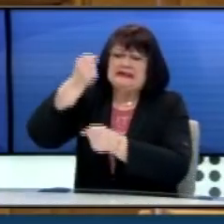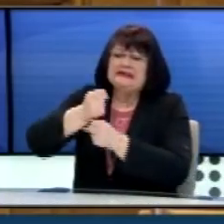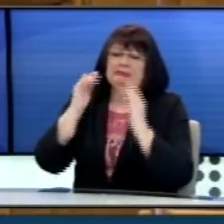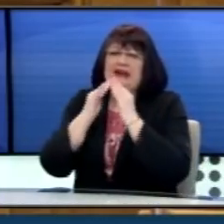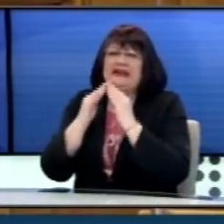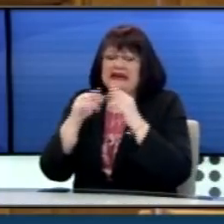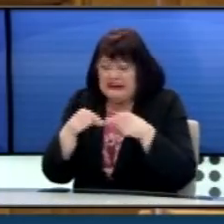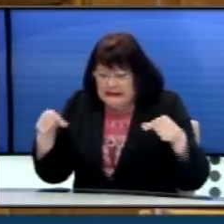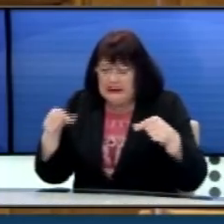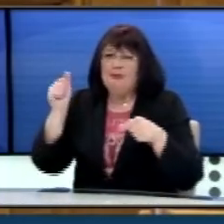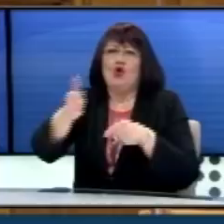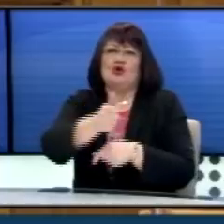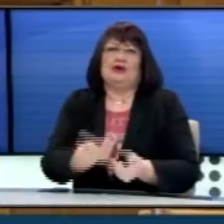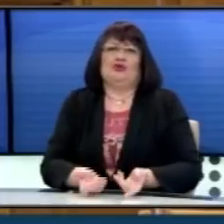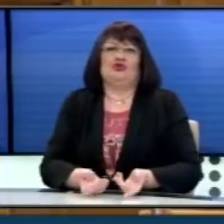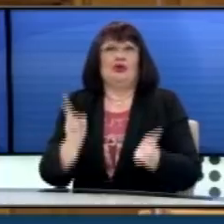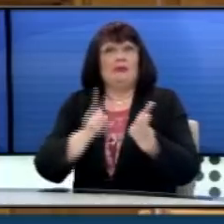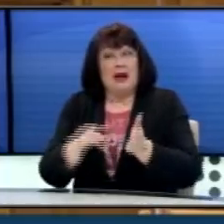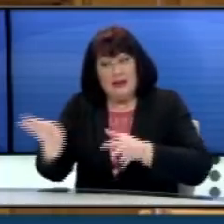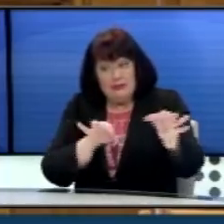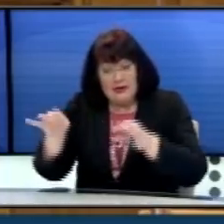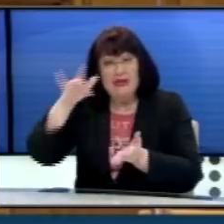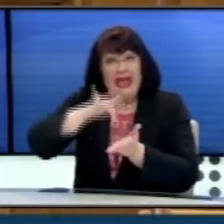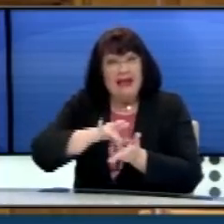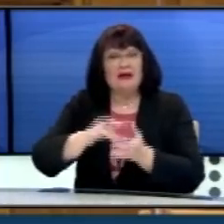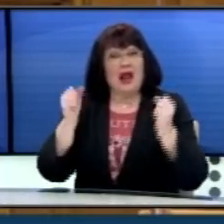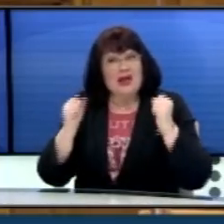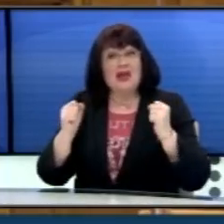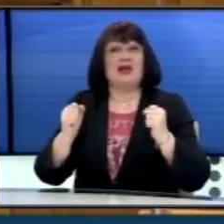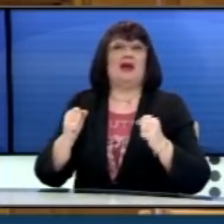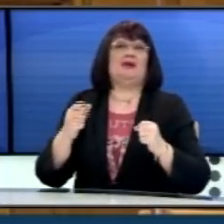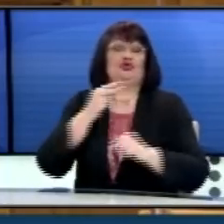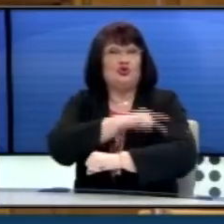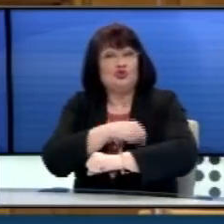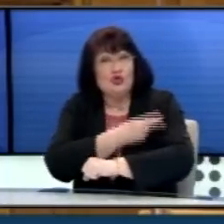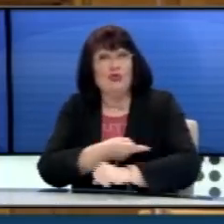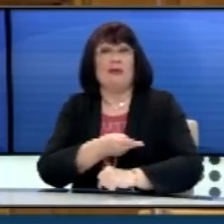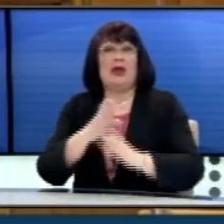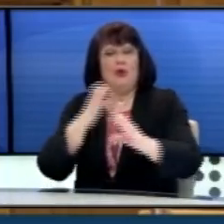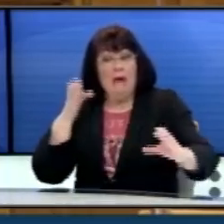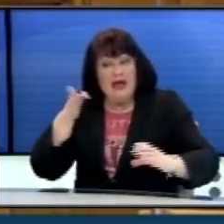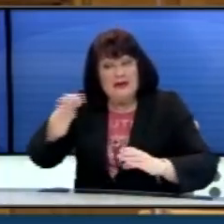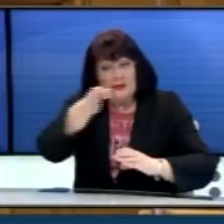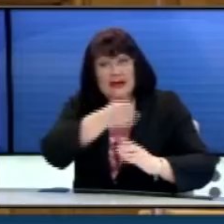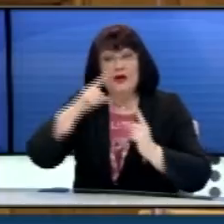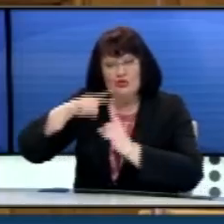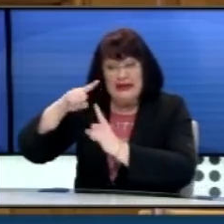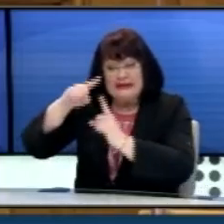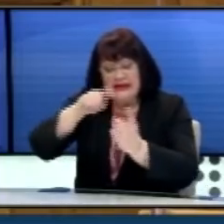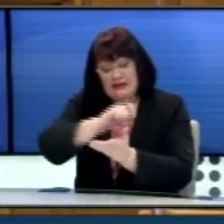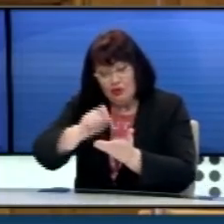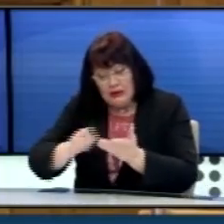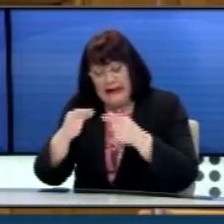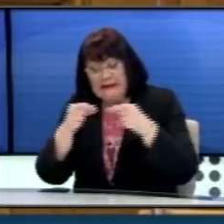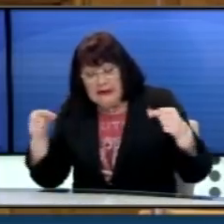κέντρα υγείας, περιφερειακά ιατρία, κινητές μονάδες υγείας για να πραγματοποιούν τα τεστ, να καταγράφουν το